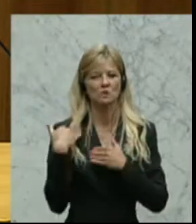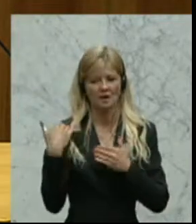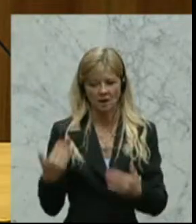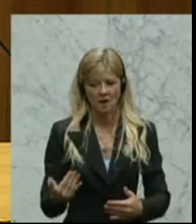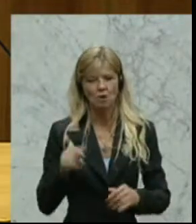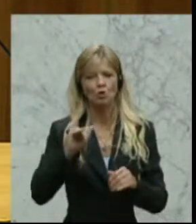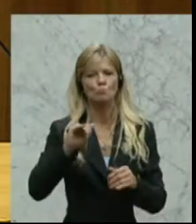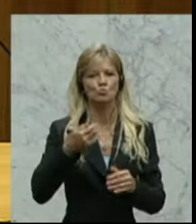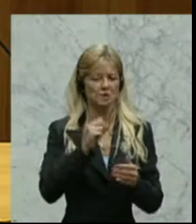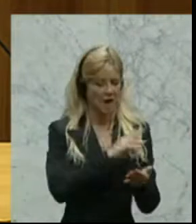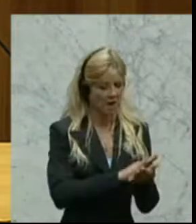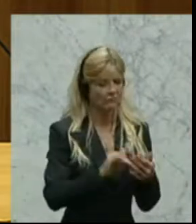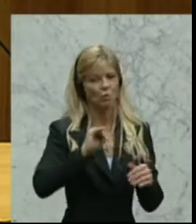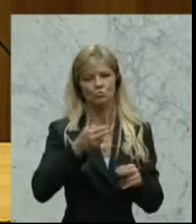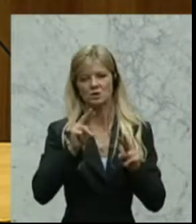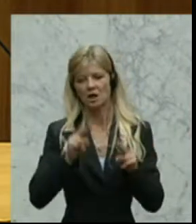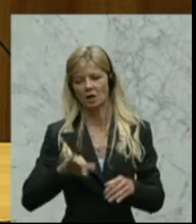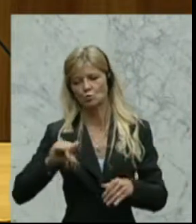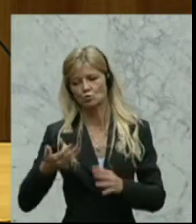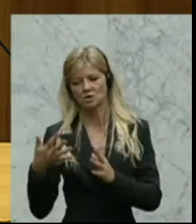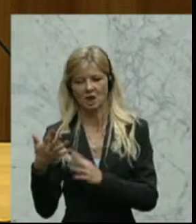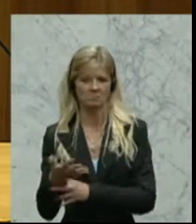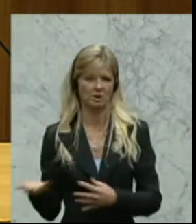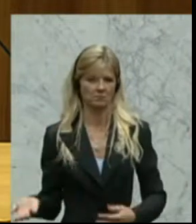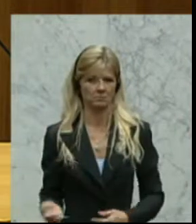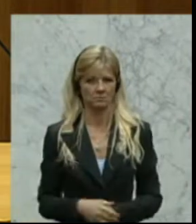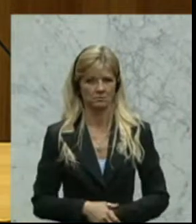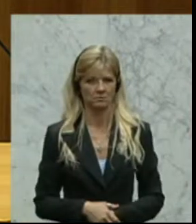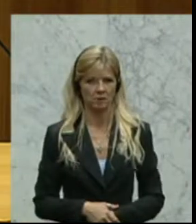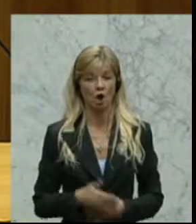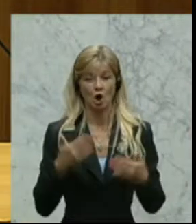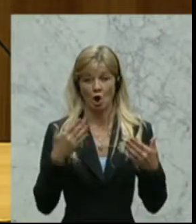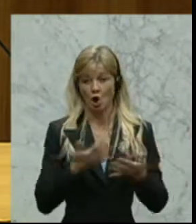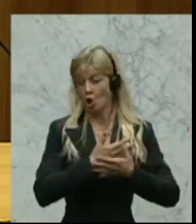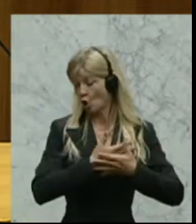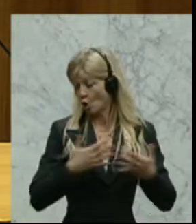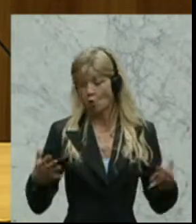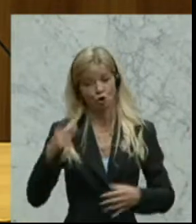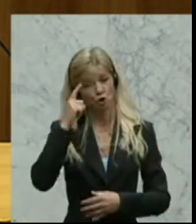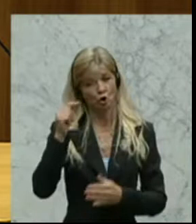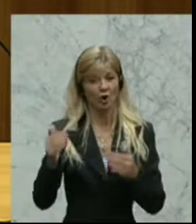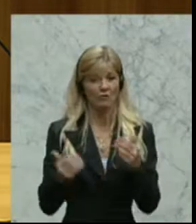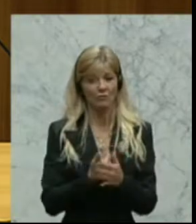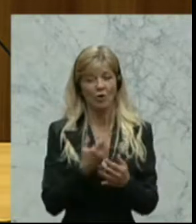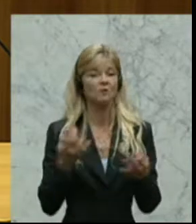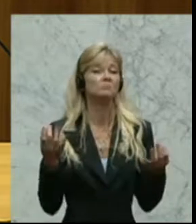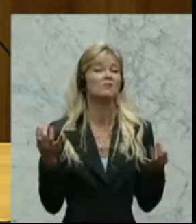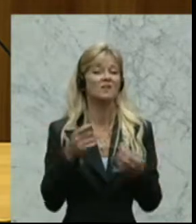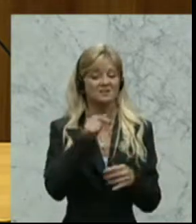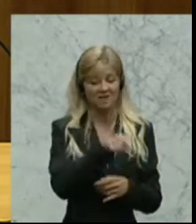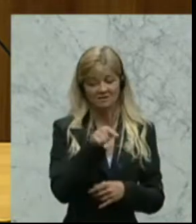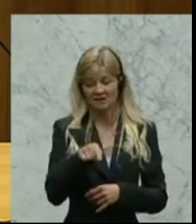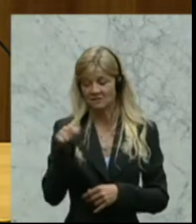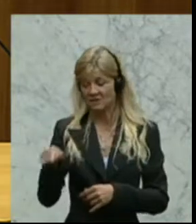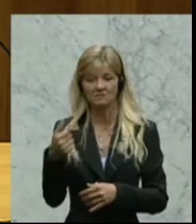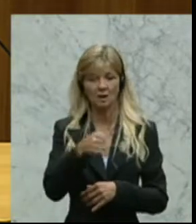sein. Eine große Steuerreform, die diese Attribute verdient, hat es seither nicht gegeben. Was es aber